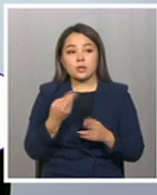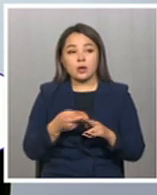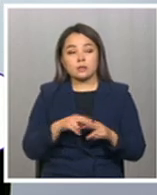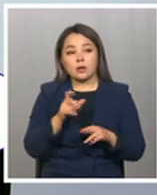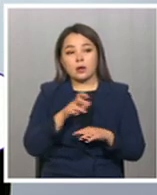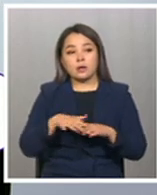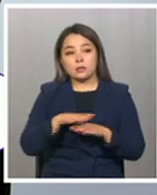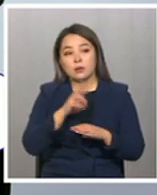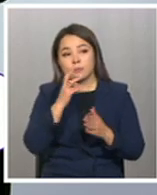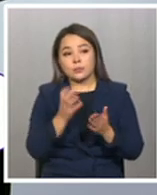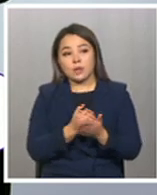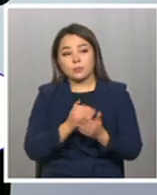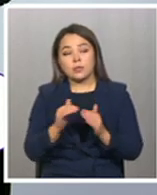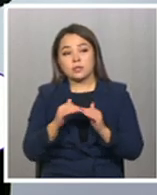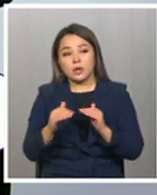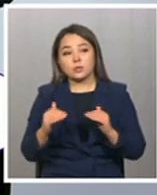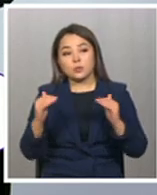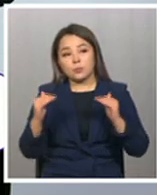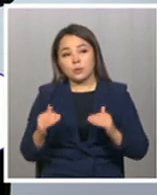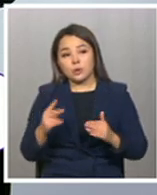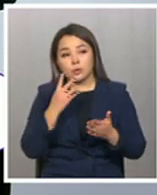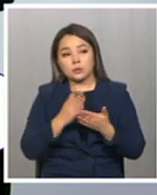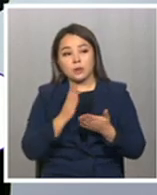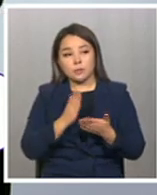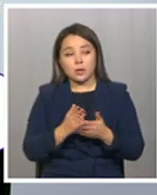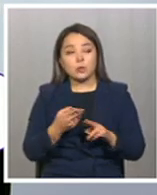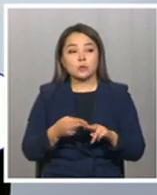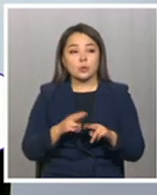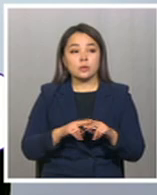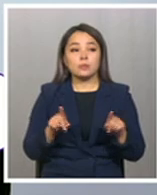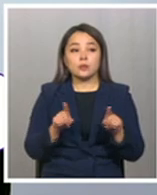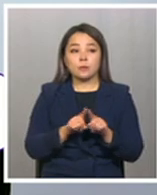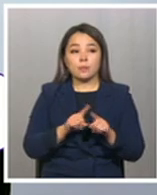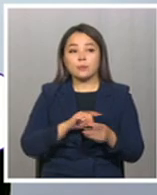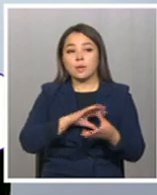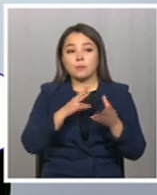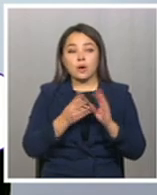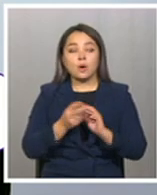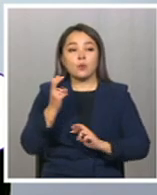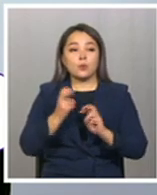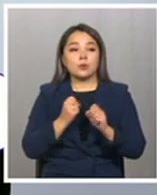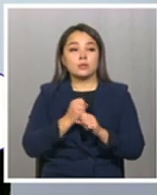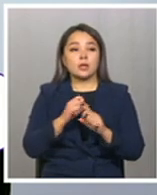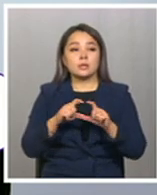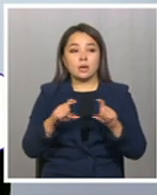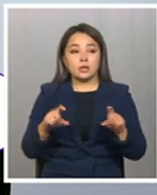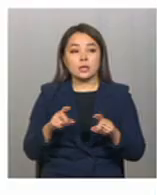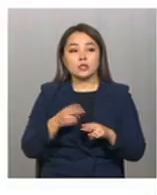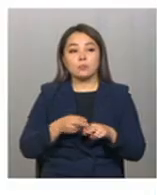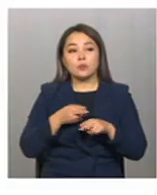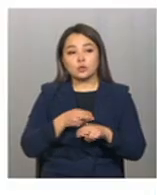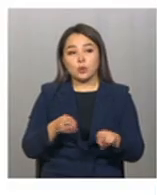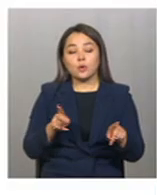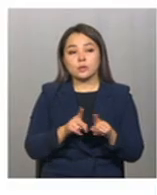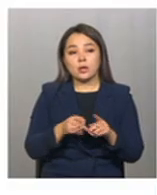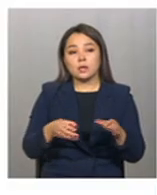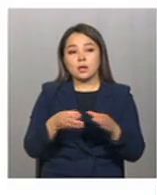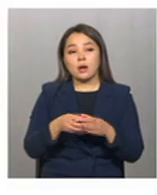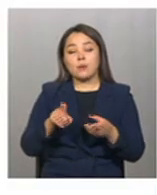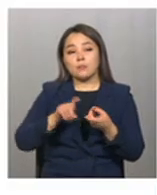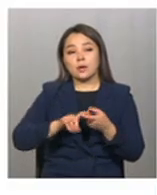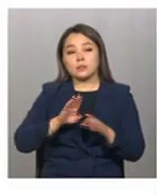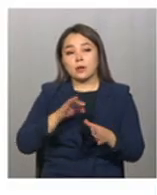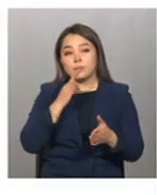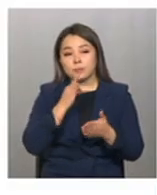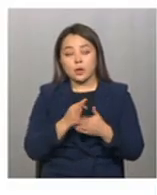табыс деңгейінің төмендігін айтып кетуге болады. Сонымен бірге барлық өндіріс нысандардың, яғни темір жол желісімен байланыспағанда